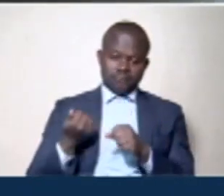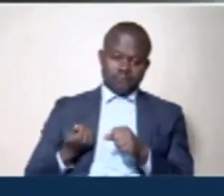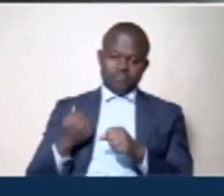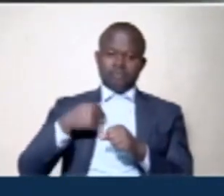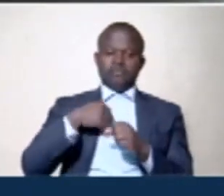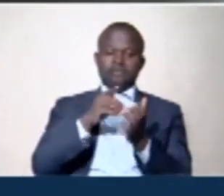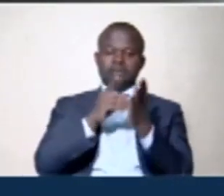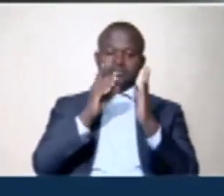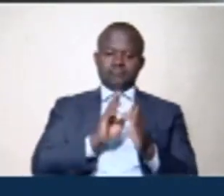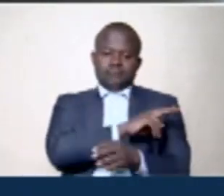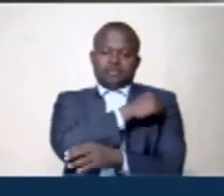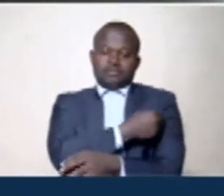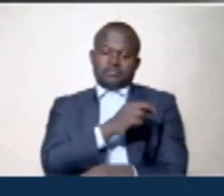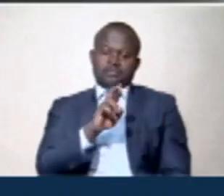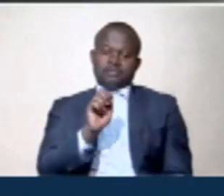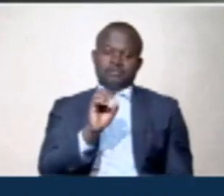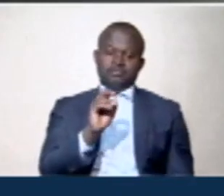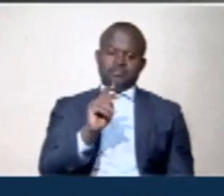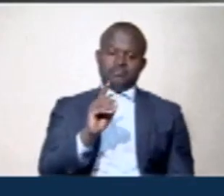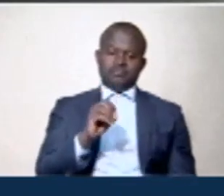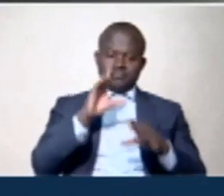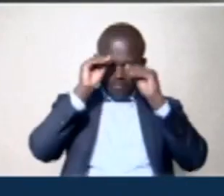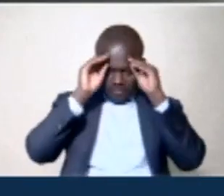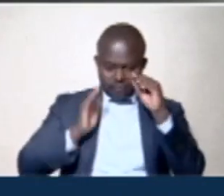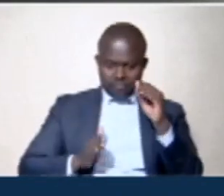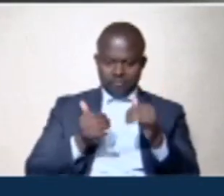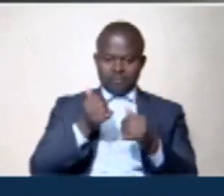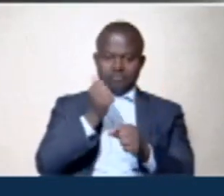ni umuganga mu bitaro bya Rutongo, yize i Butare none arakora.